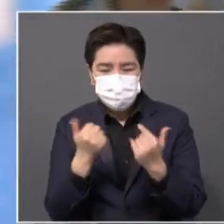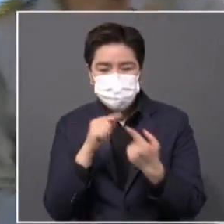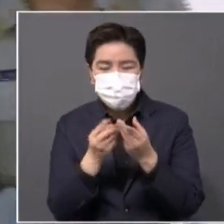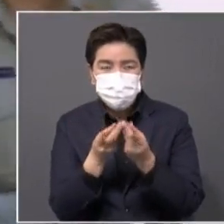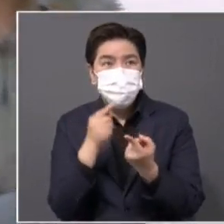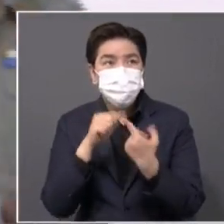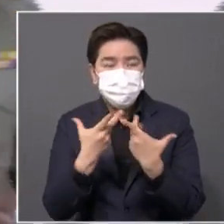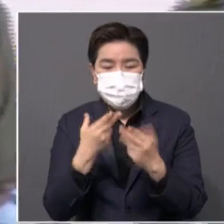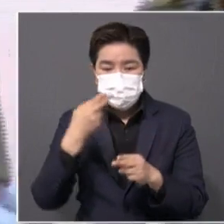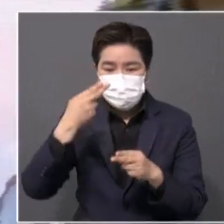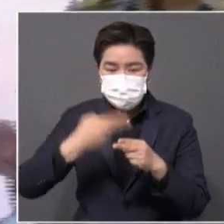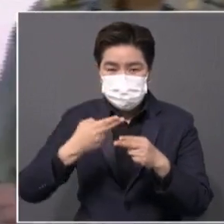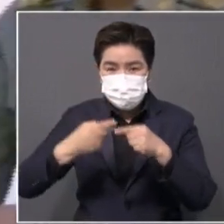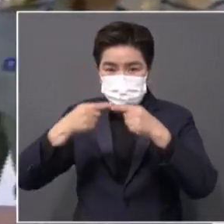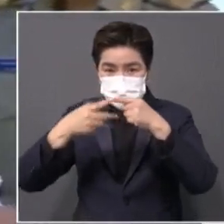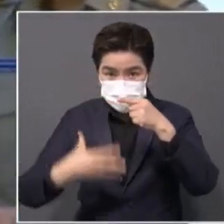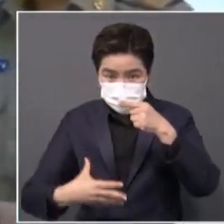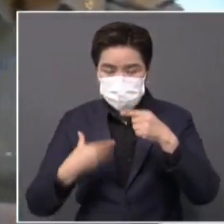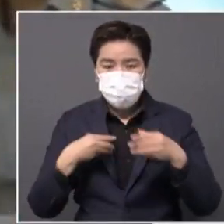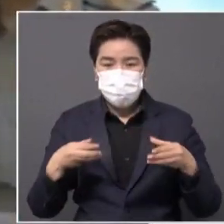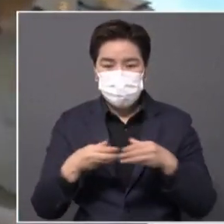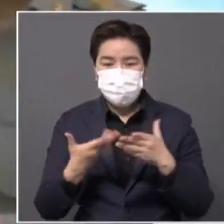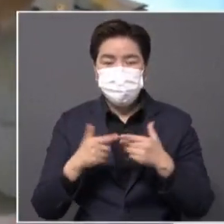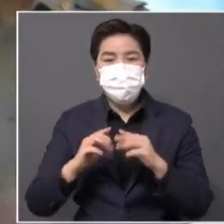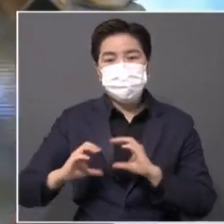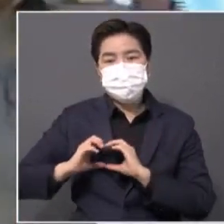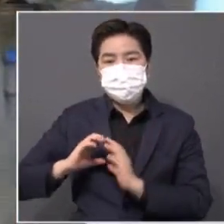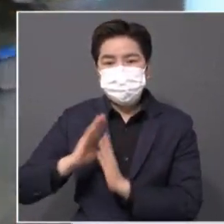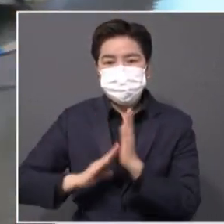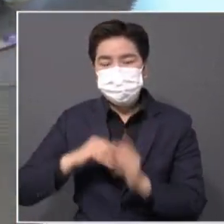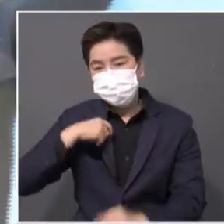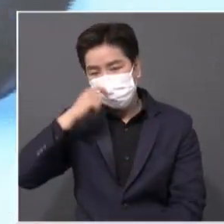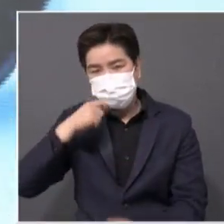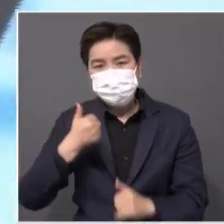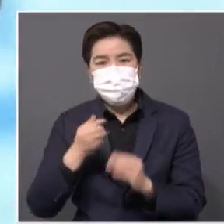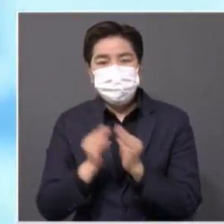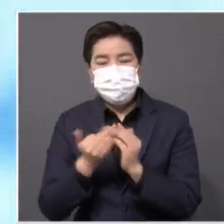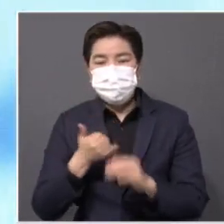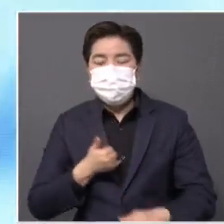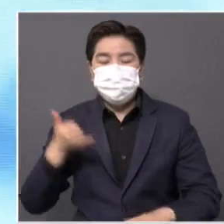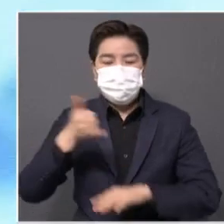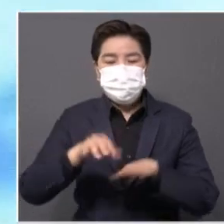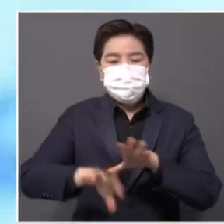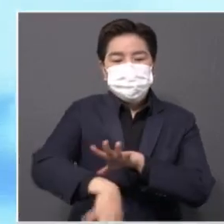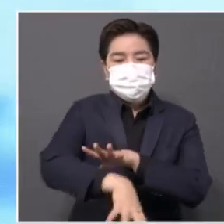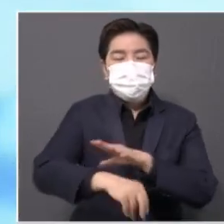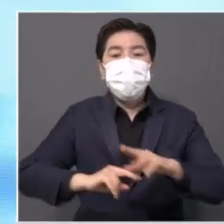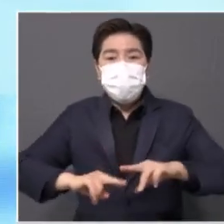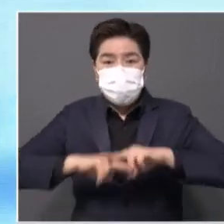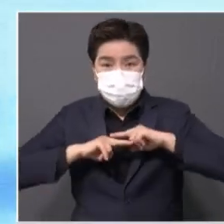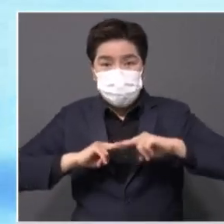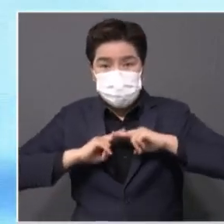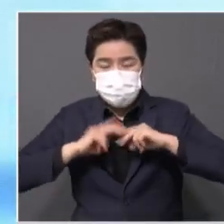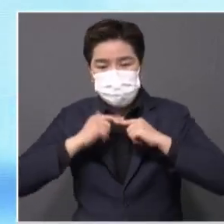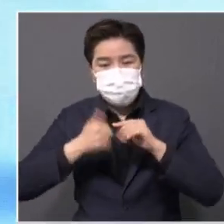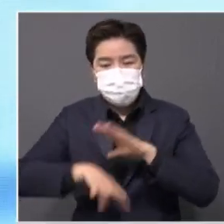หมายเลขบัตรบัญชีรายชื่อนี่แหละค่ะคุณอนุทินชาญวีรกูลหัวหน้าพรรคภูมิใจไทยก็เป็นผู้ขึ้นไปจับสลากเองได้หมาย